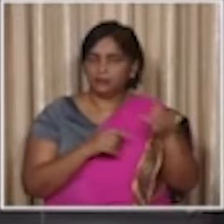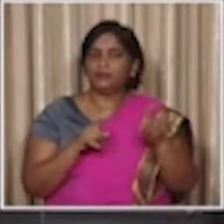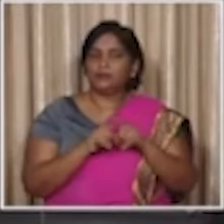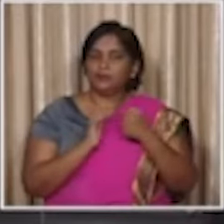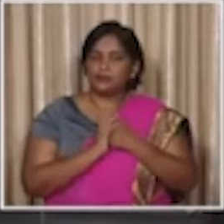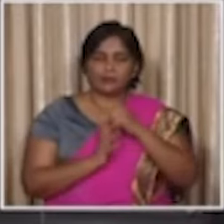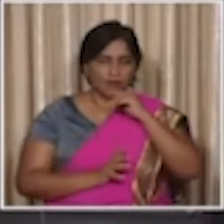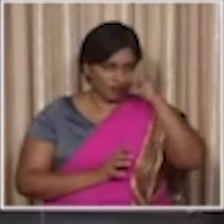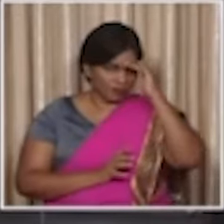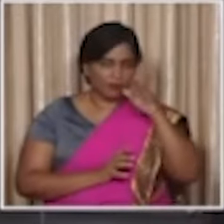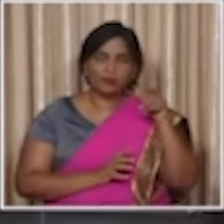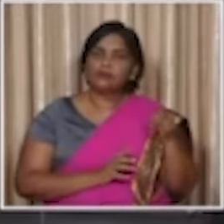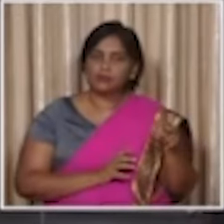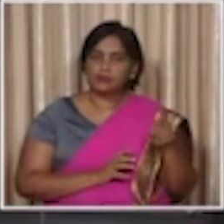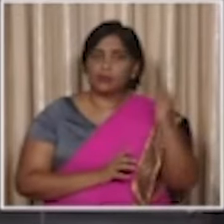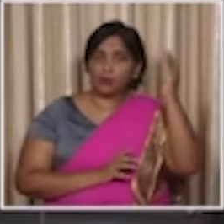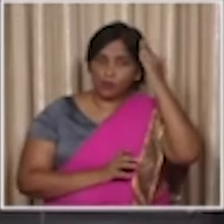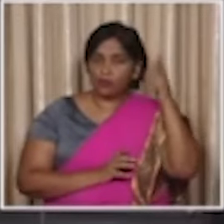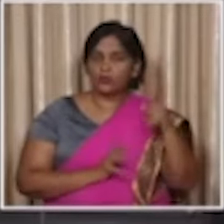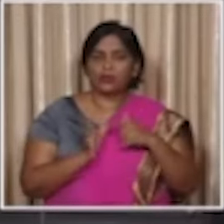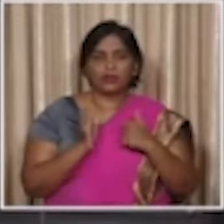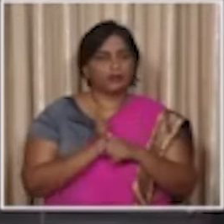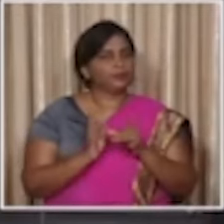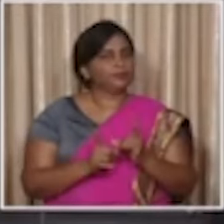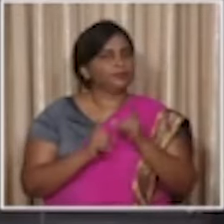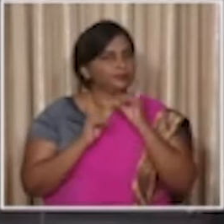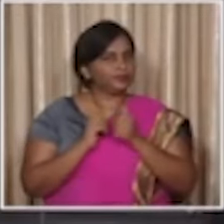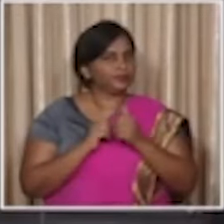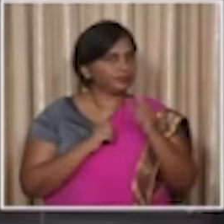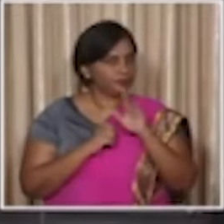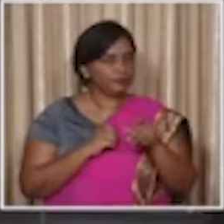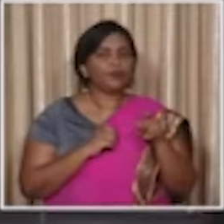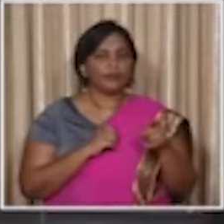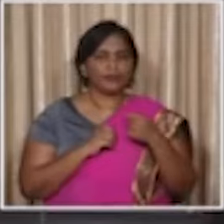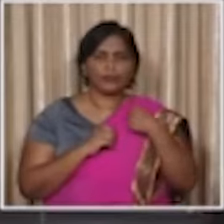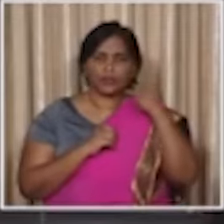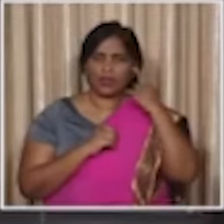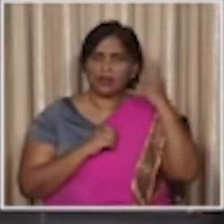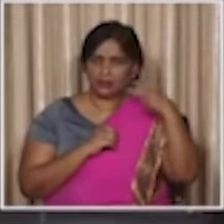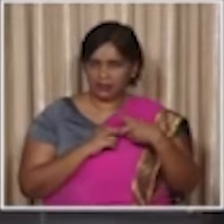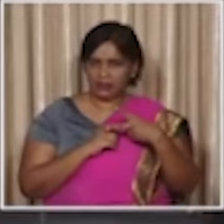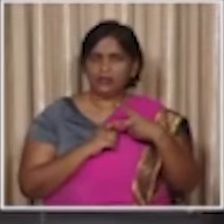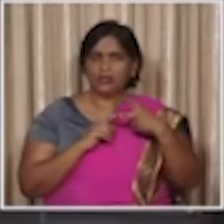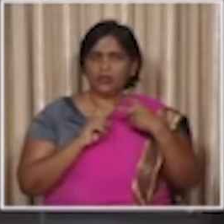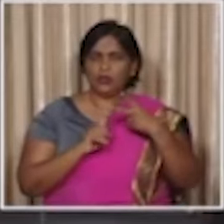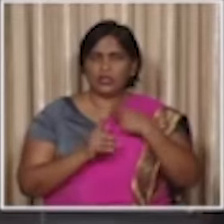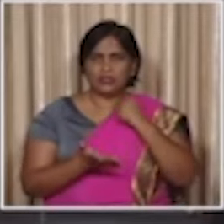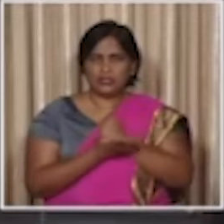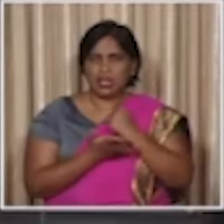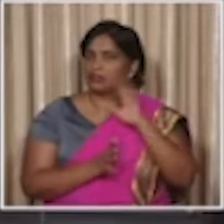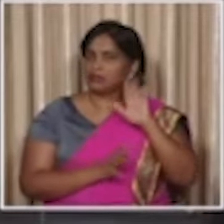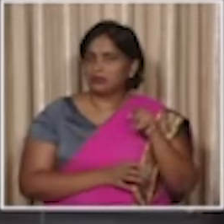ගරු කතානායකතුමනි දැන් මුලදී මේ පනත ප්‍රකාරව අපි කටයුතු කරද්දී මං හිතන්නේ දෙවෙනි වටේ සහතික